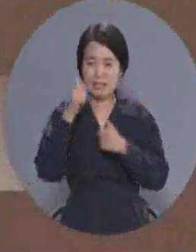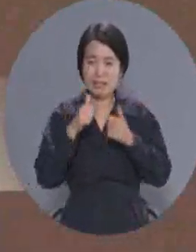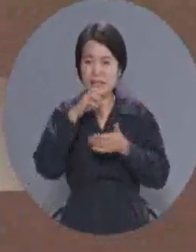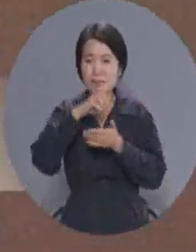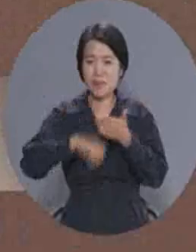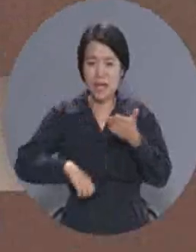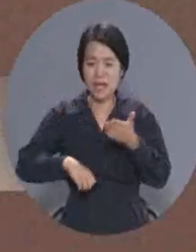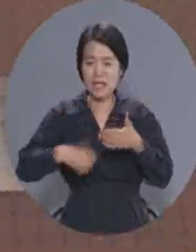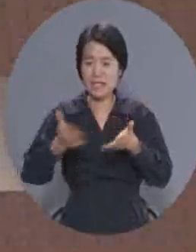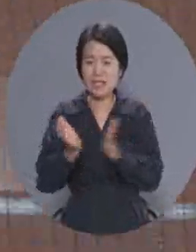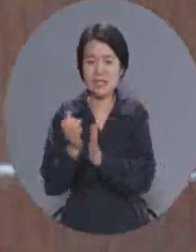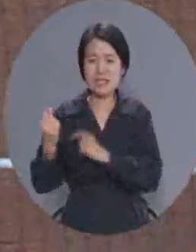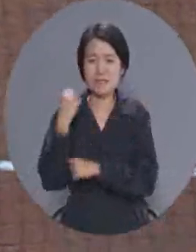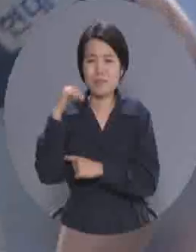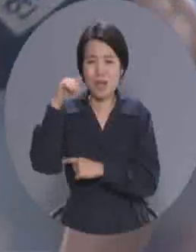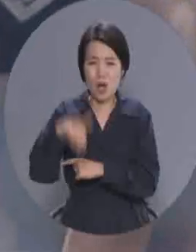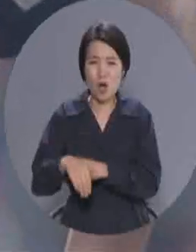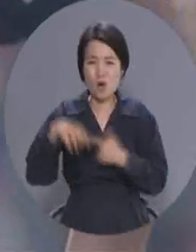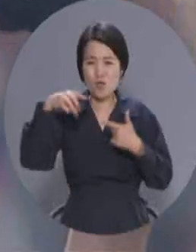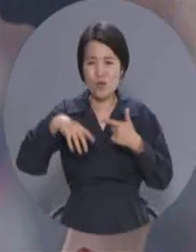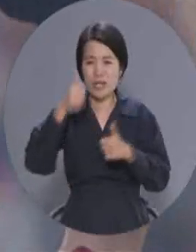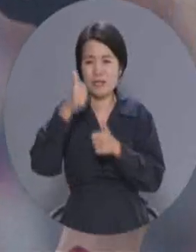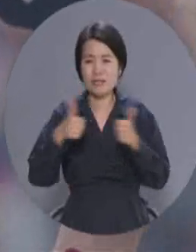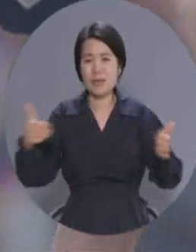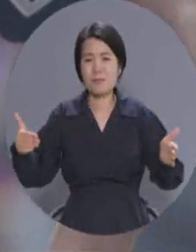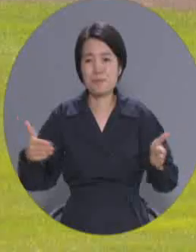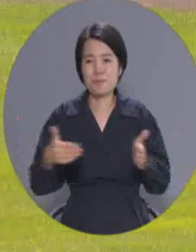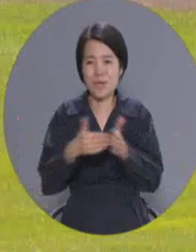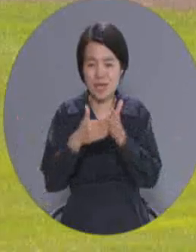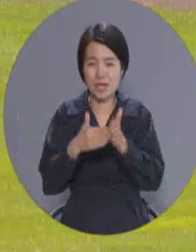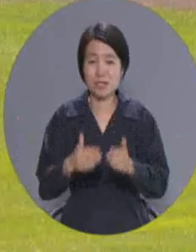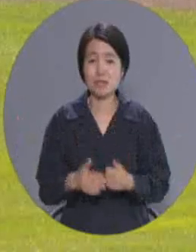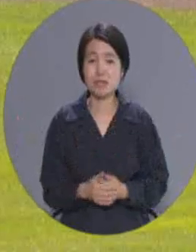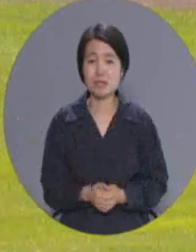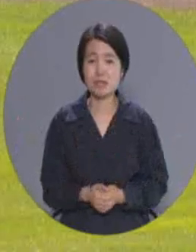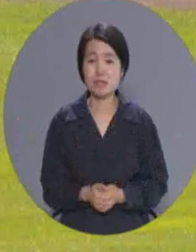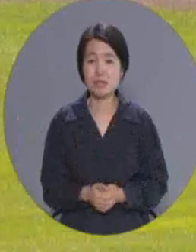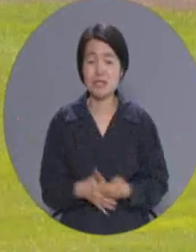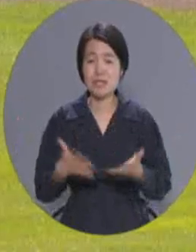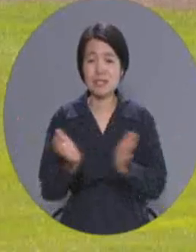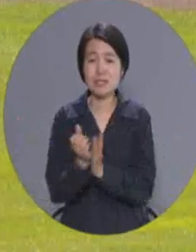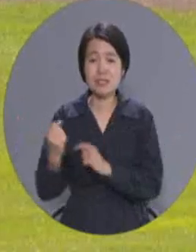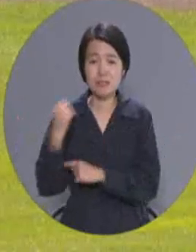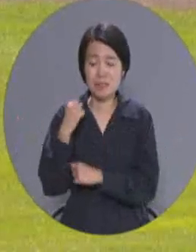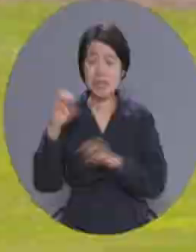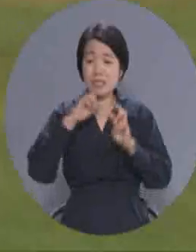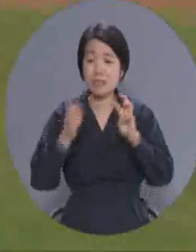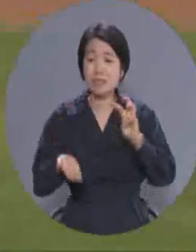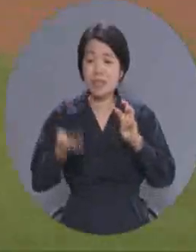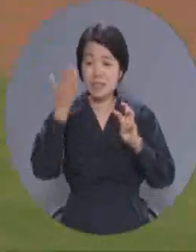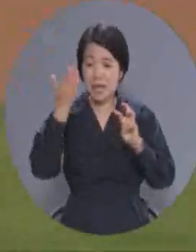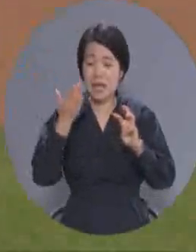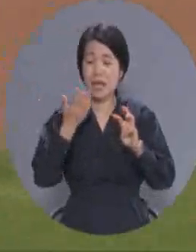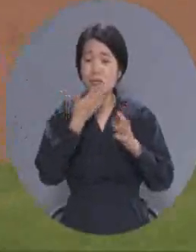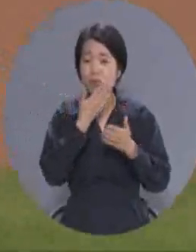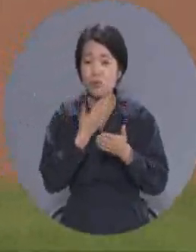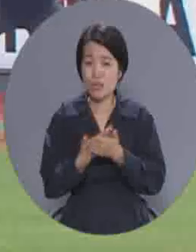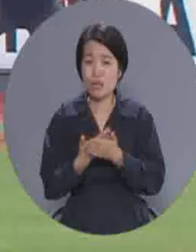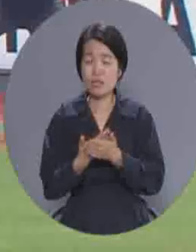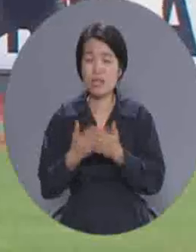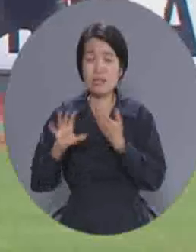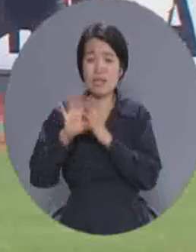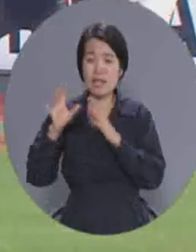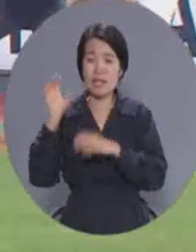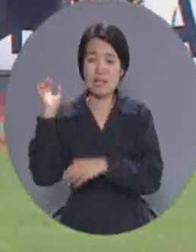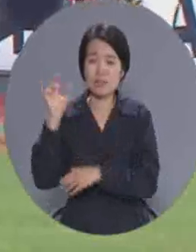동력을 잃었고 결국 6위로 시즌을 마감하게 됐습니다. 팀 전력의 30% 이상을 차지한다는